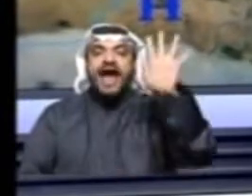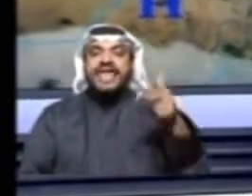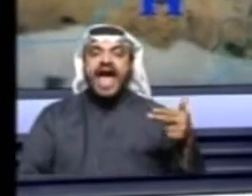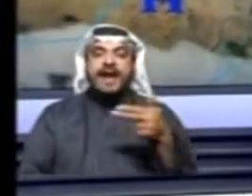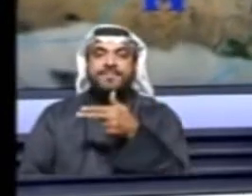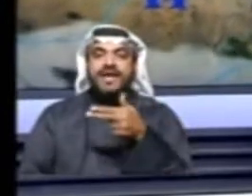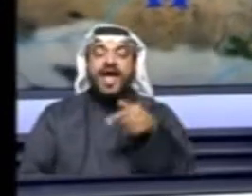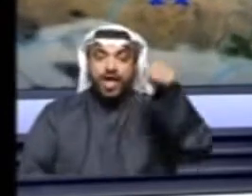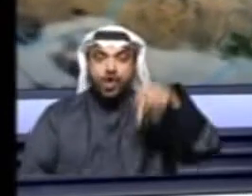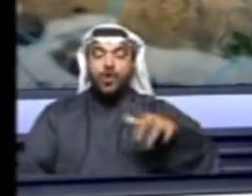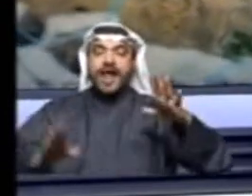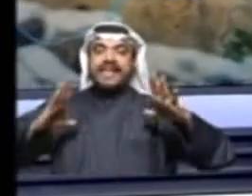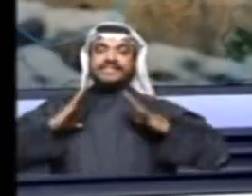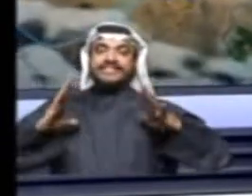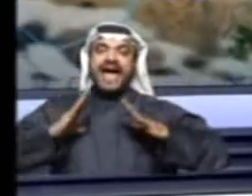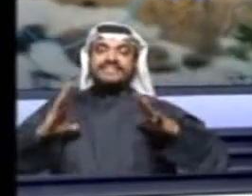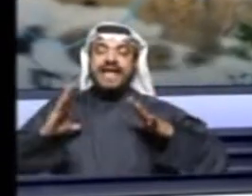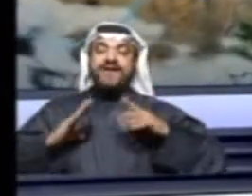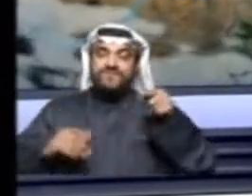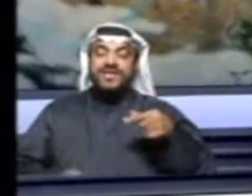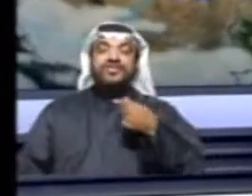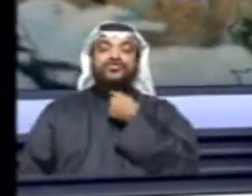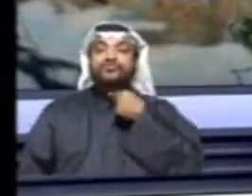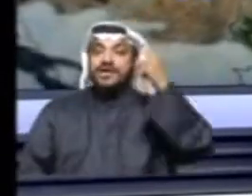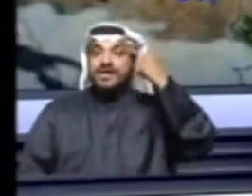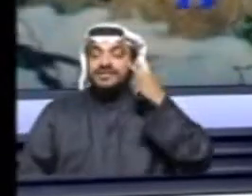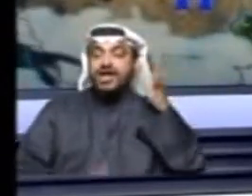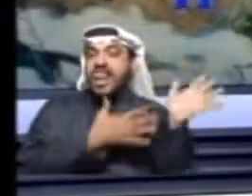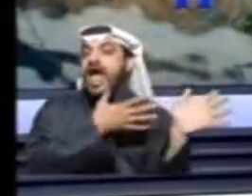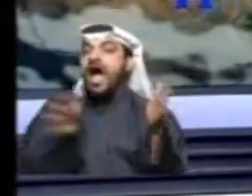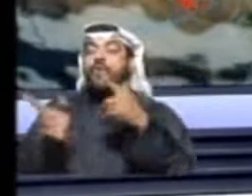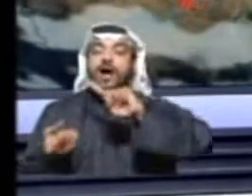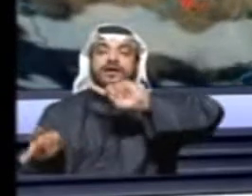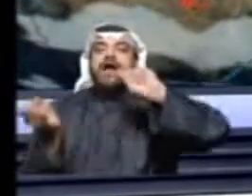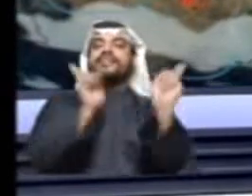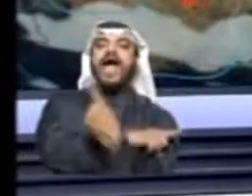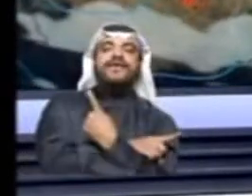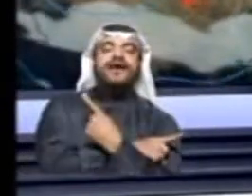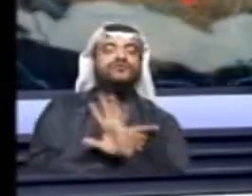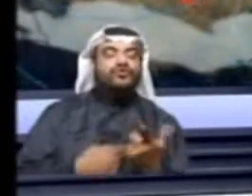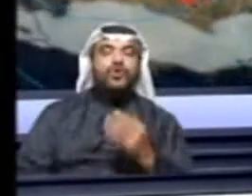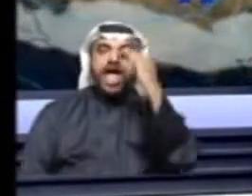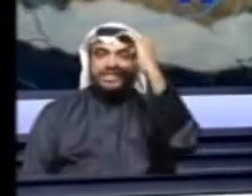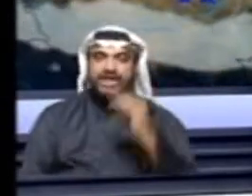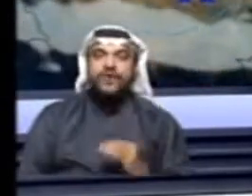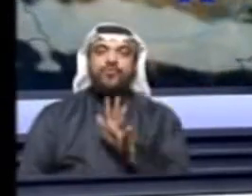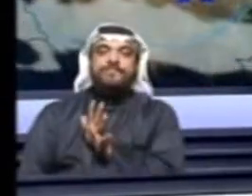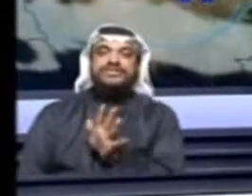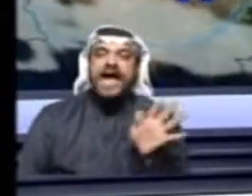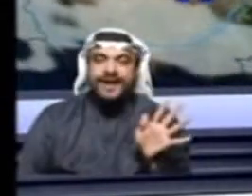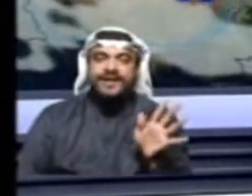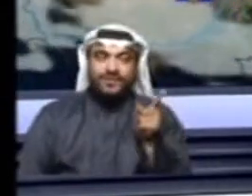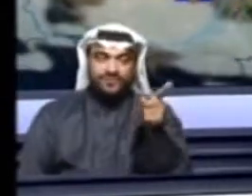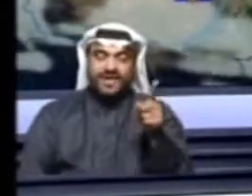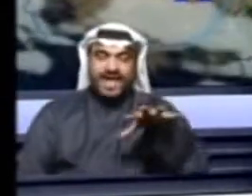عطلة نهاية الأسبوع راح يبدي يقلب الهواء جنوبي شرقي، وعودة أيضا لتكاثر بعض السحب ابتداء من منتصف يوم الخميس على